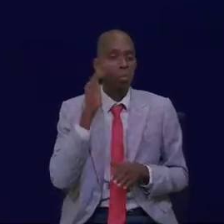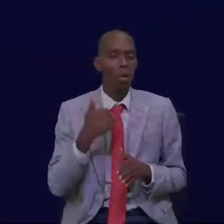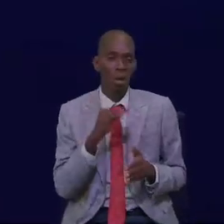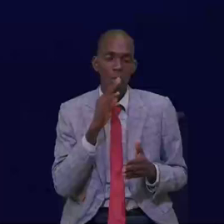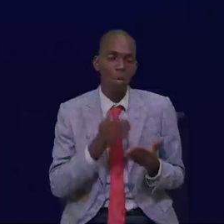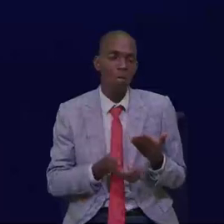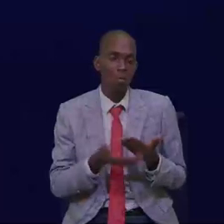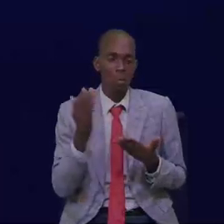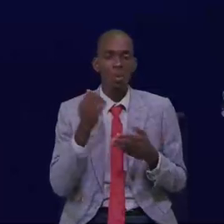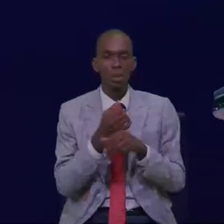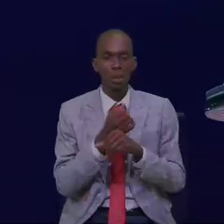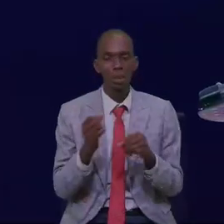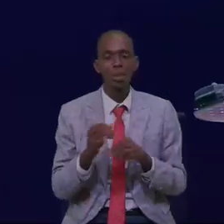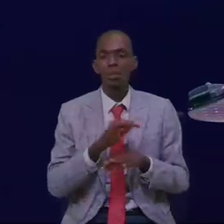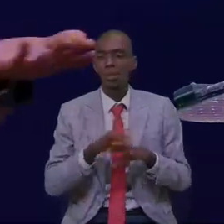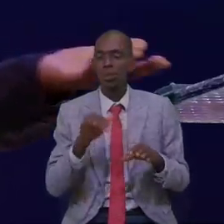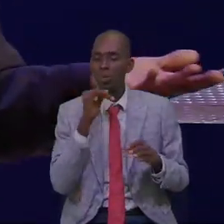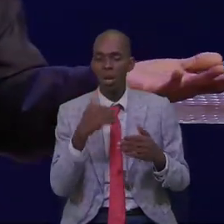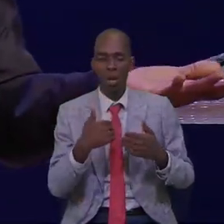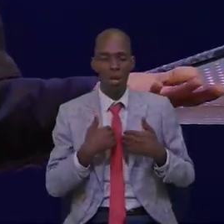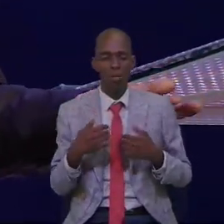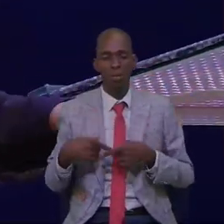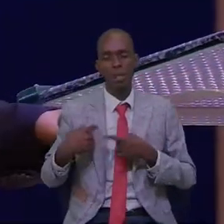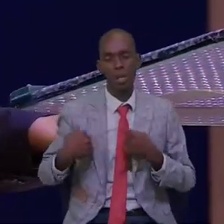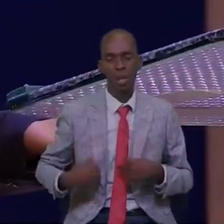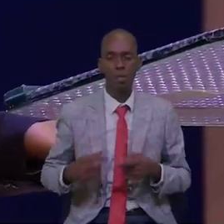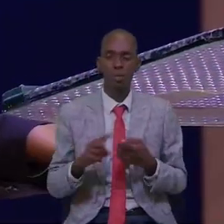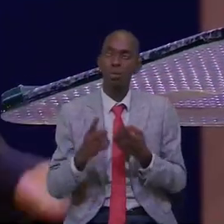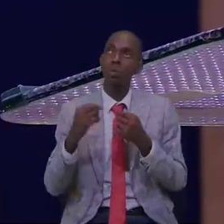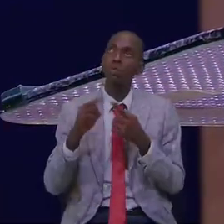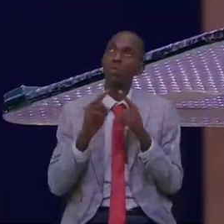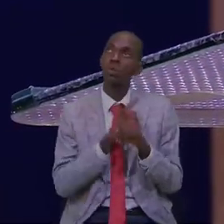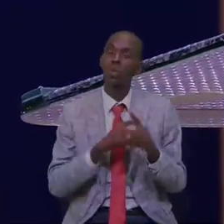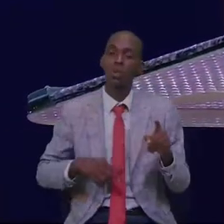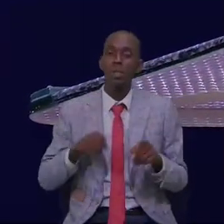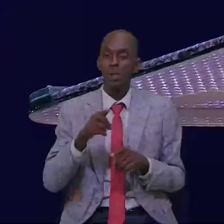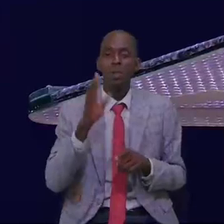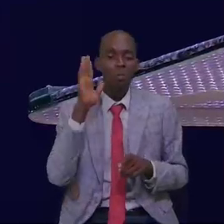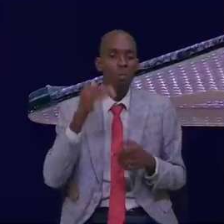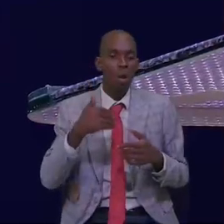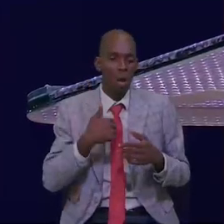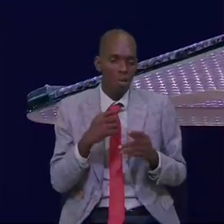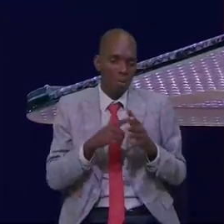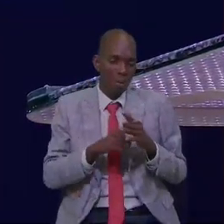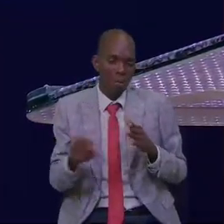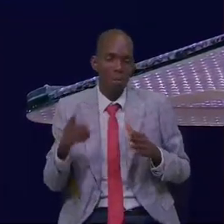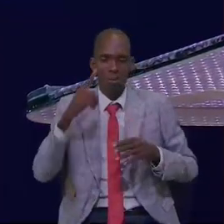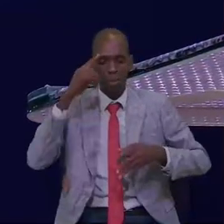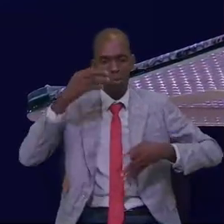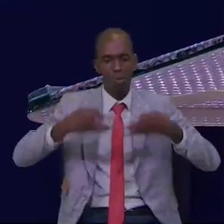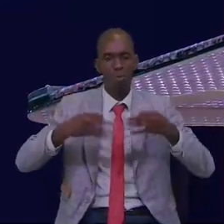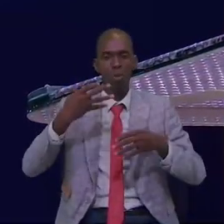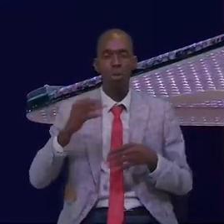pas le cœur de croyant pour venir au Seigneur. Ils pourraient échapper au jugement de Dieu, mais ils n'ont pas considéré